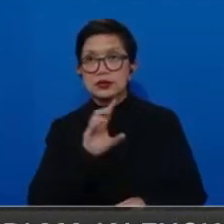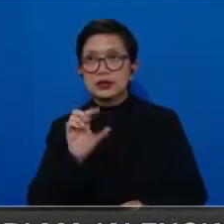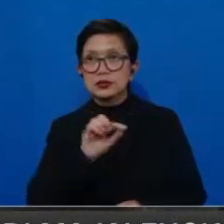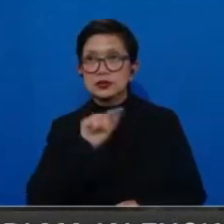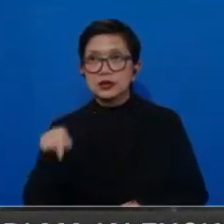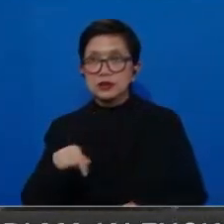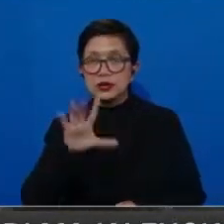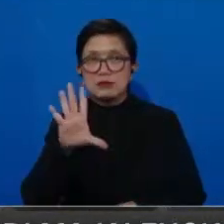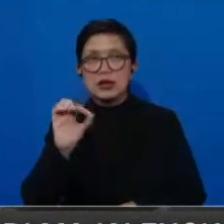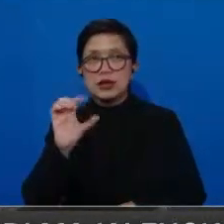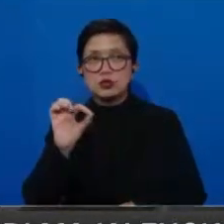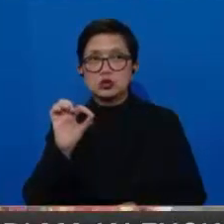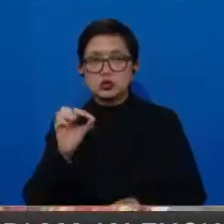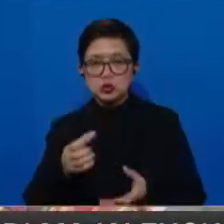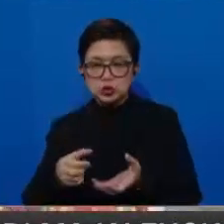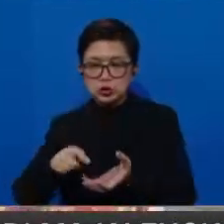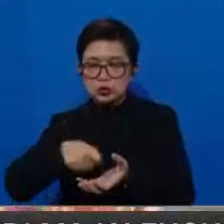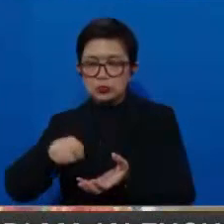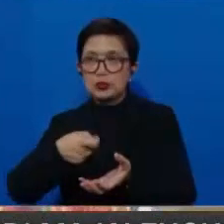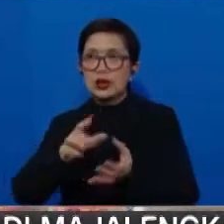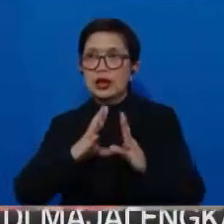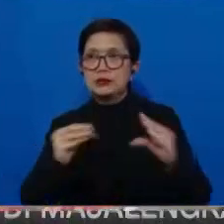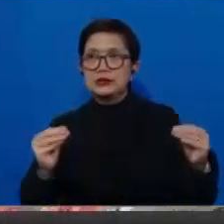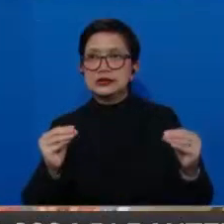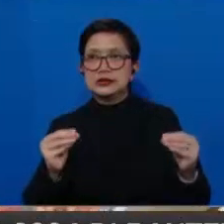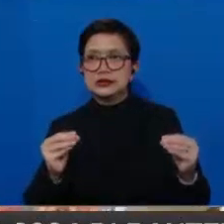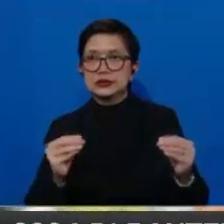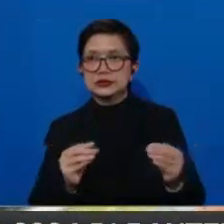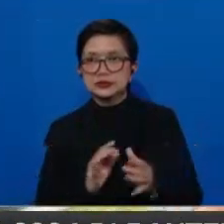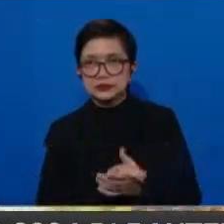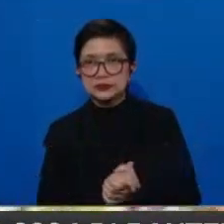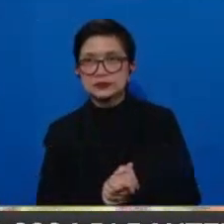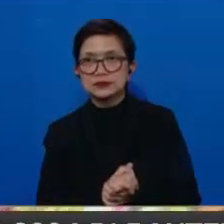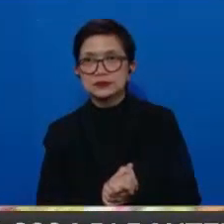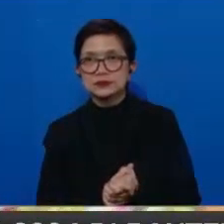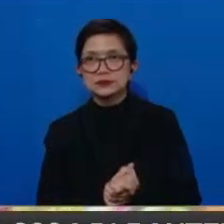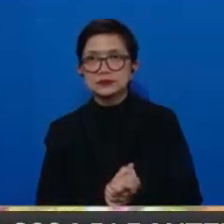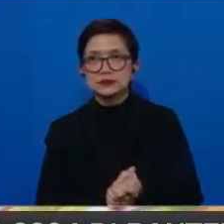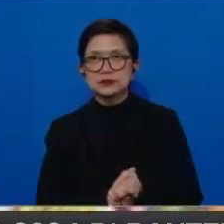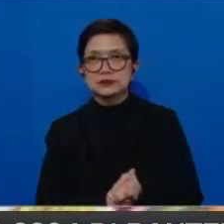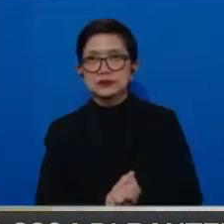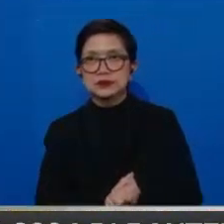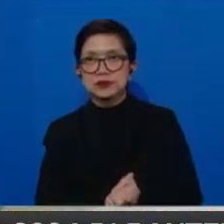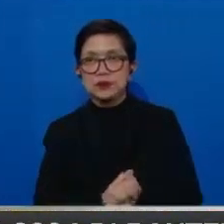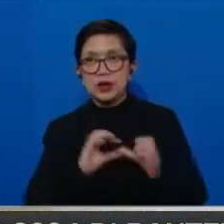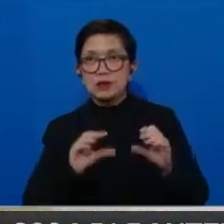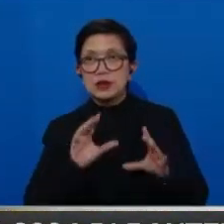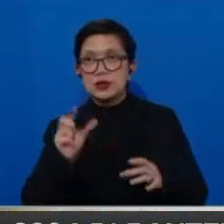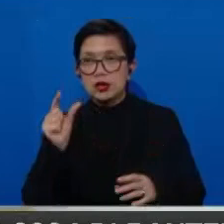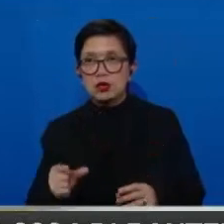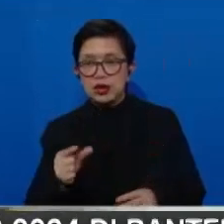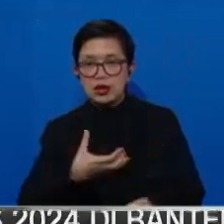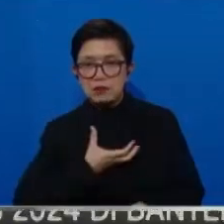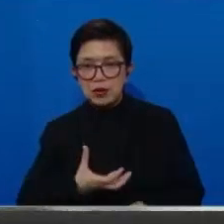porsi seblak habis dikonsumsi. Seblak cikruh menjadi varian yang paling banyak diminati konsumen. Karena menggunakan kuah kaldu